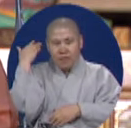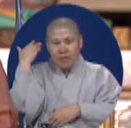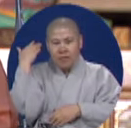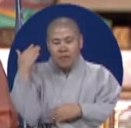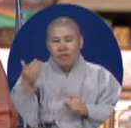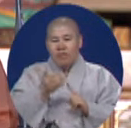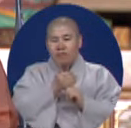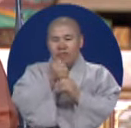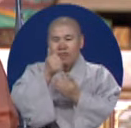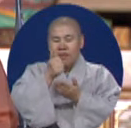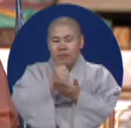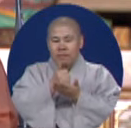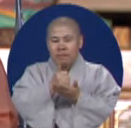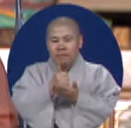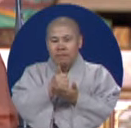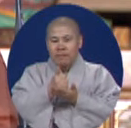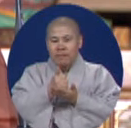부처님,